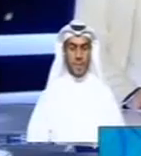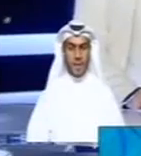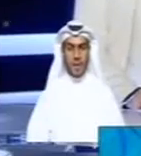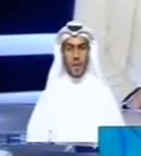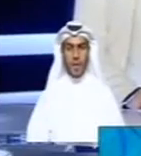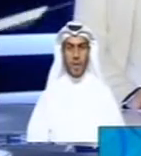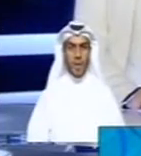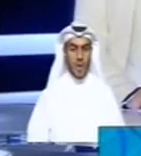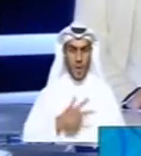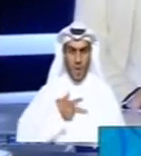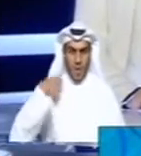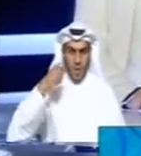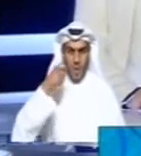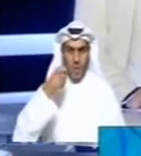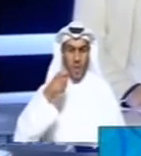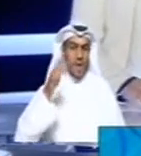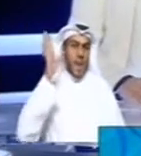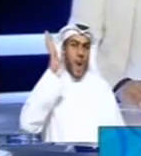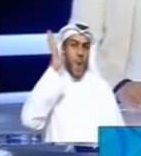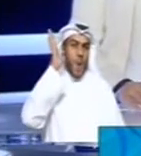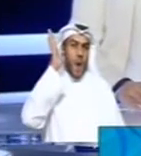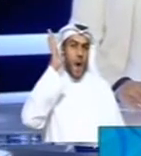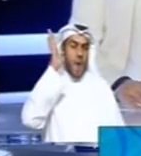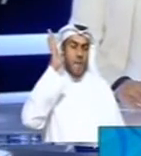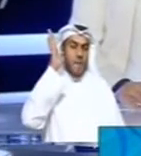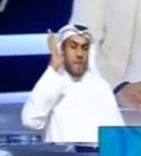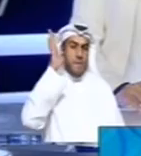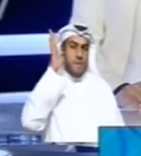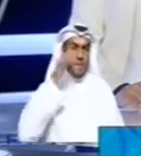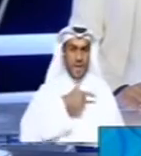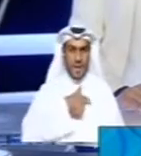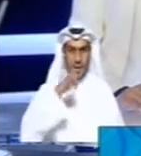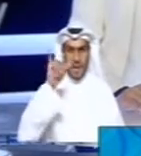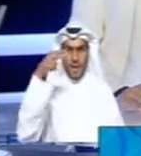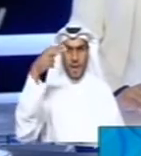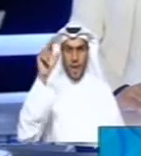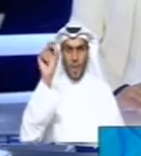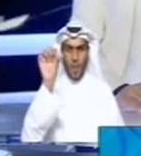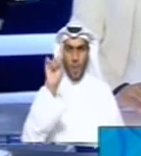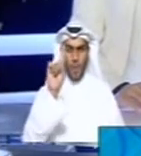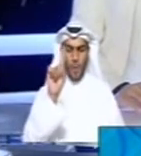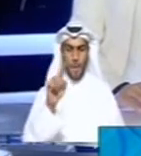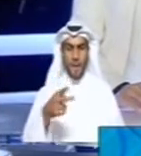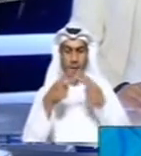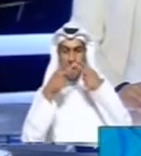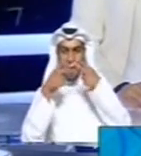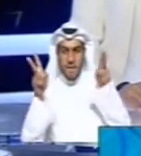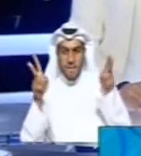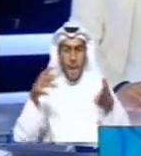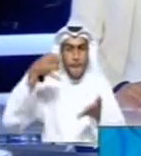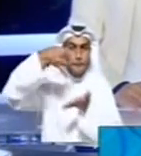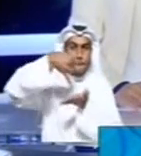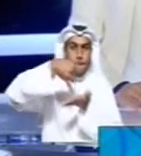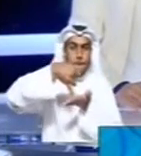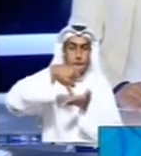رعاية معالي وزير العدل ووزير الأوقاف والشؤون الإسلامية يعقوب الصانع افتتح مركز المحامي لخدمات التقاضي